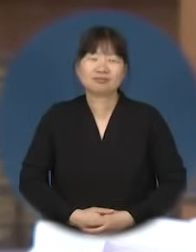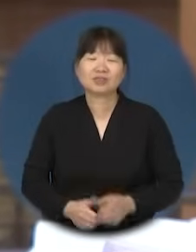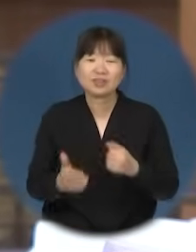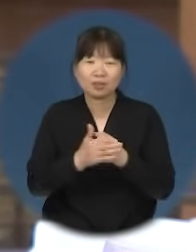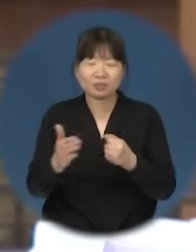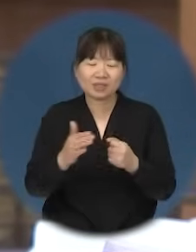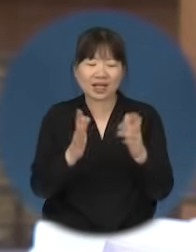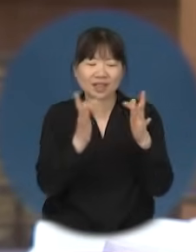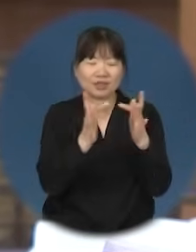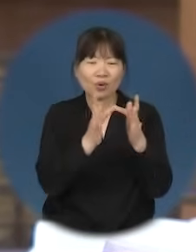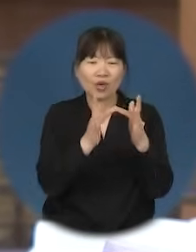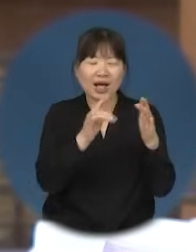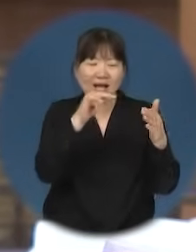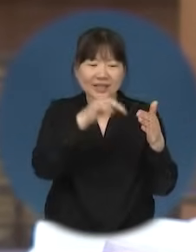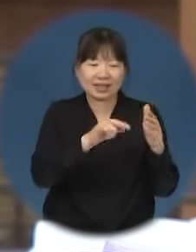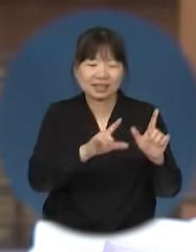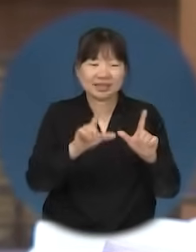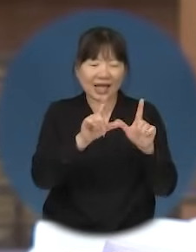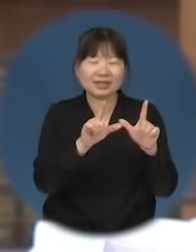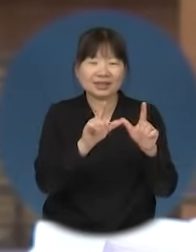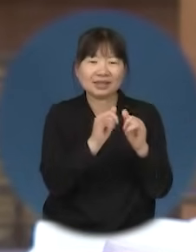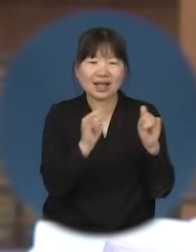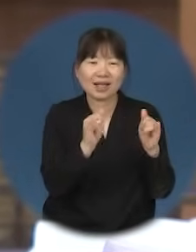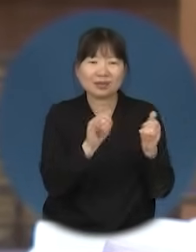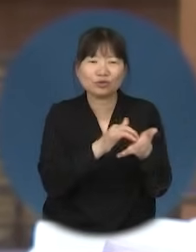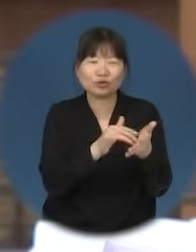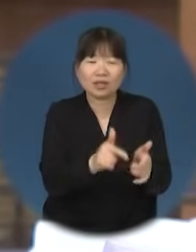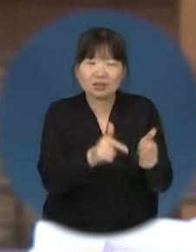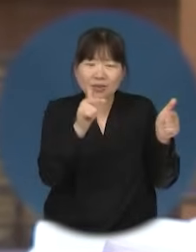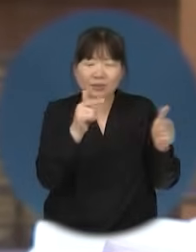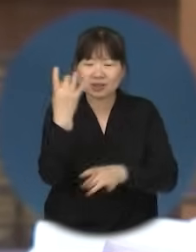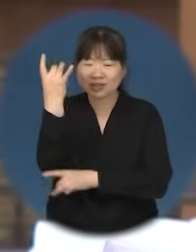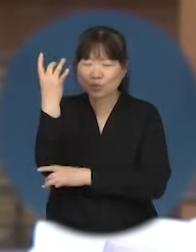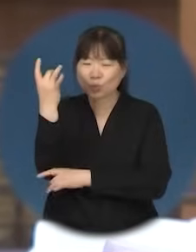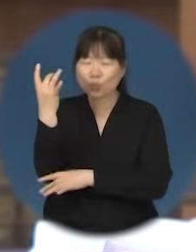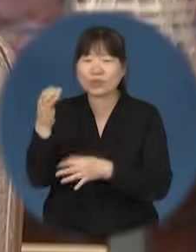세상이 바뀌면 예. 기존의 은행들 있잖아요. 예. 다 망하나요?